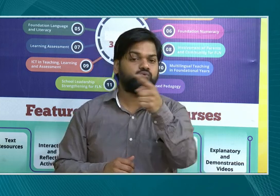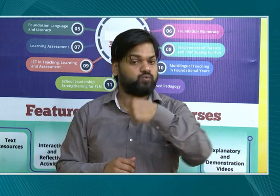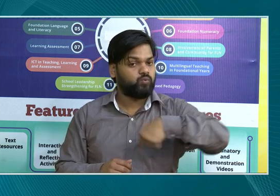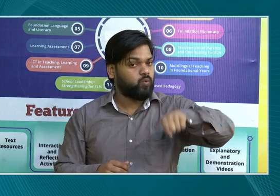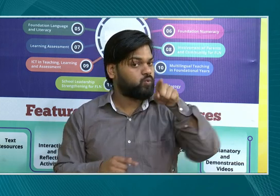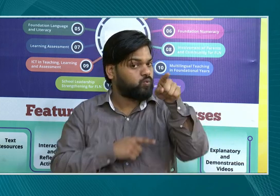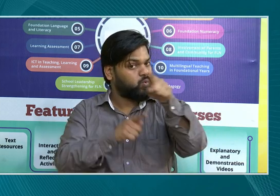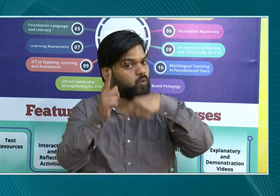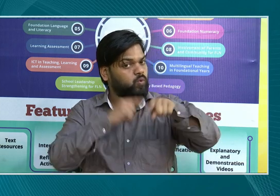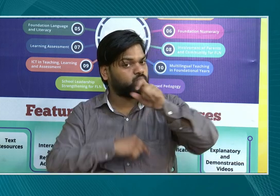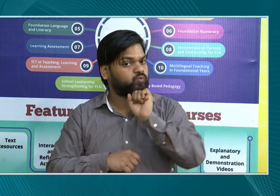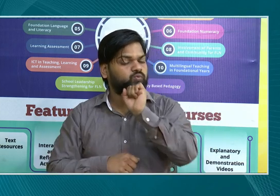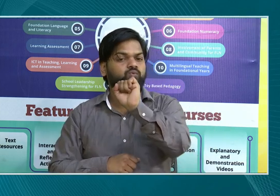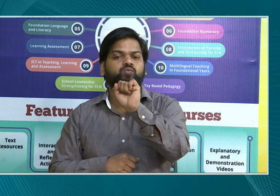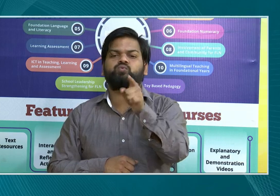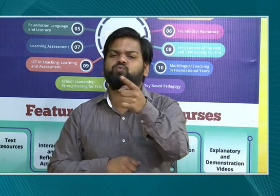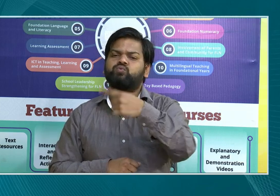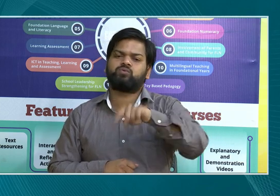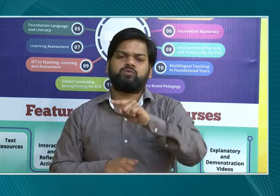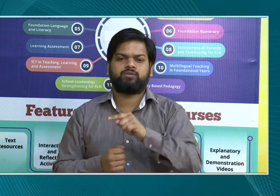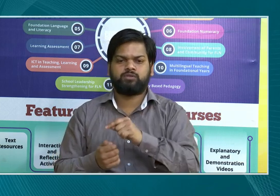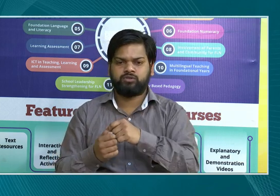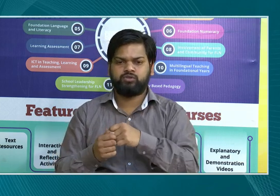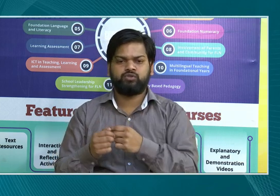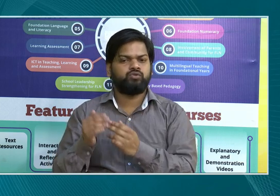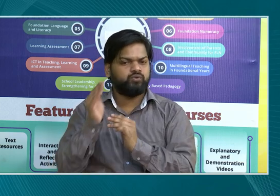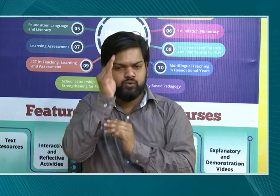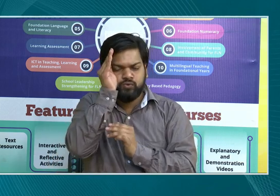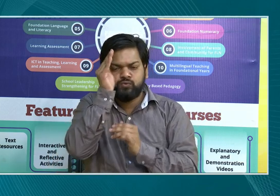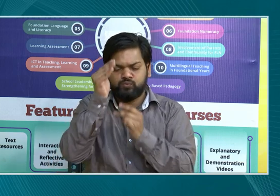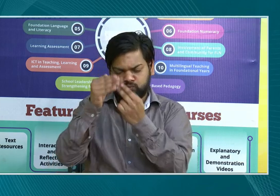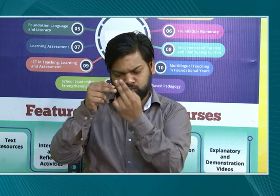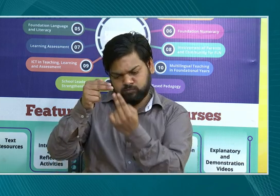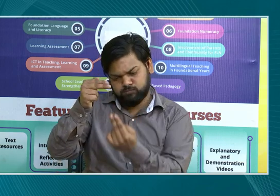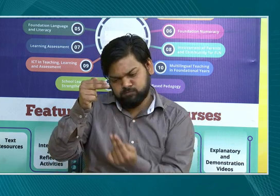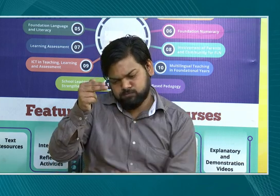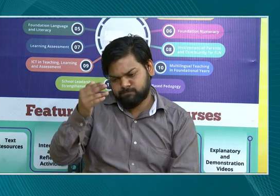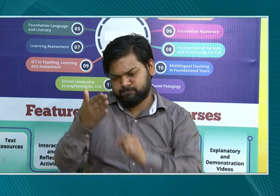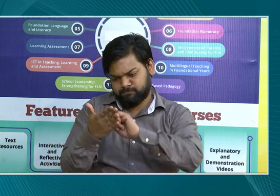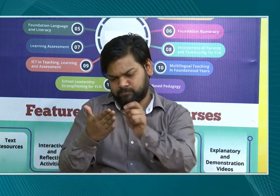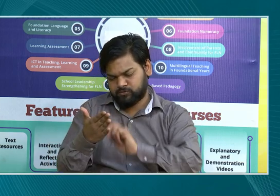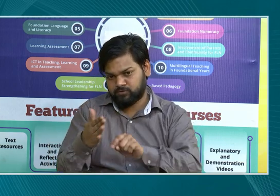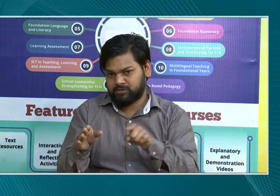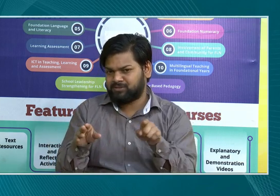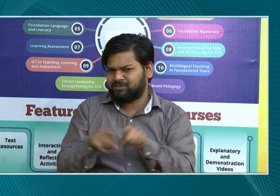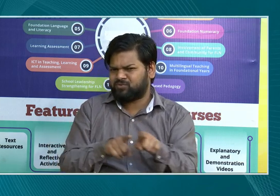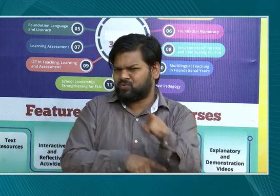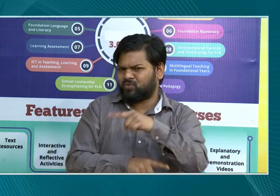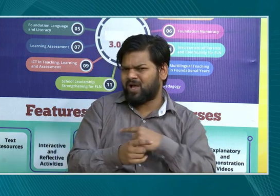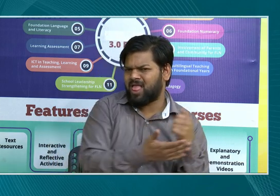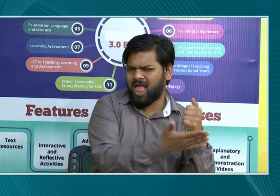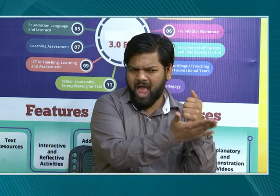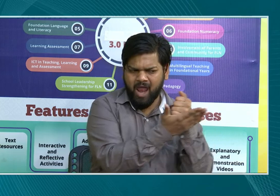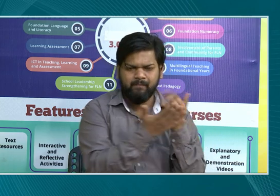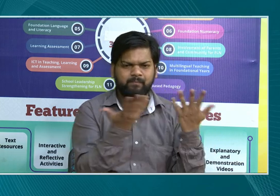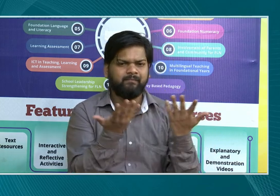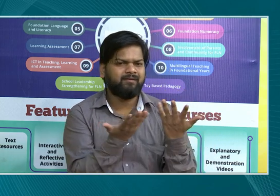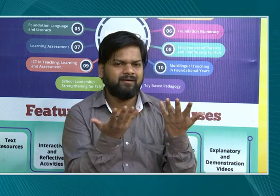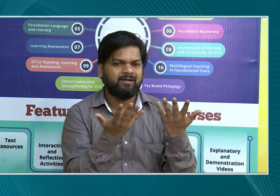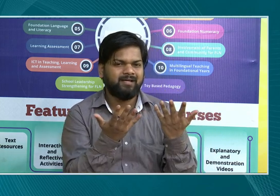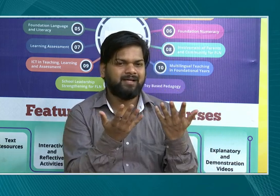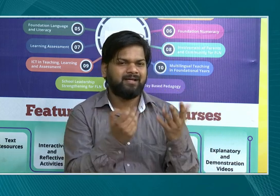सुनने के लिए सबसे पहले मैं रेडियो को सुनना चाहिए की वहां किस तरह से समाचारों का प्रसारण होता है किस तरह से पढ़ा जाता है